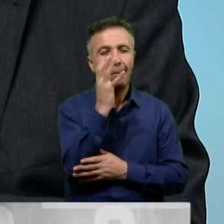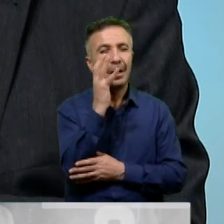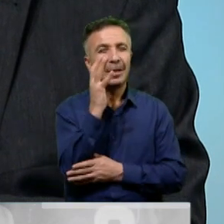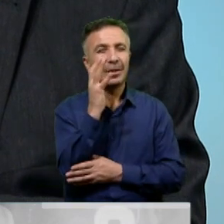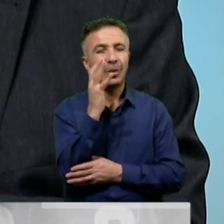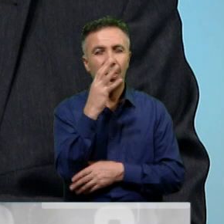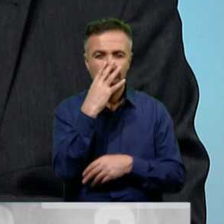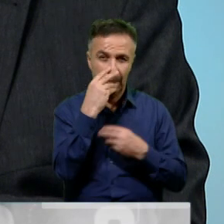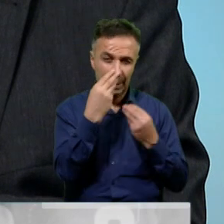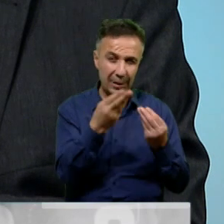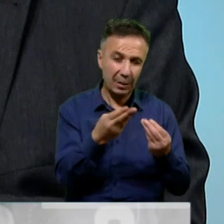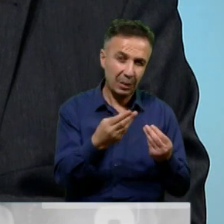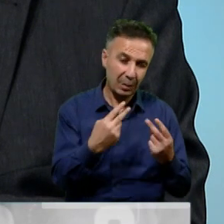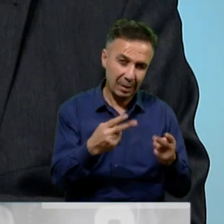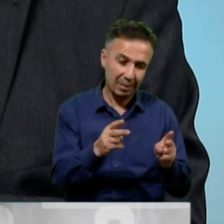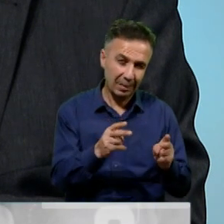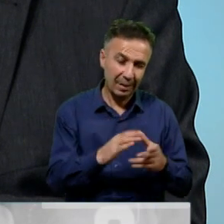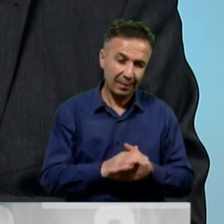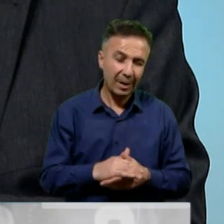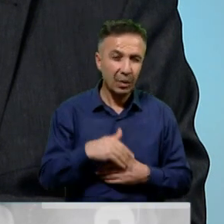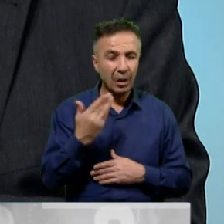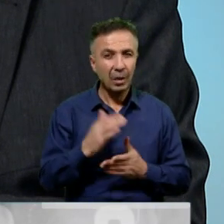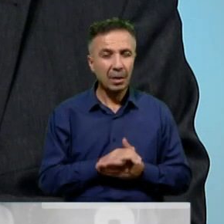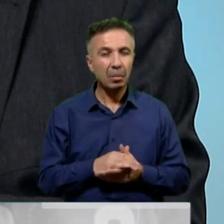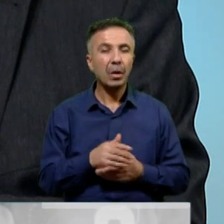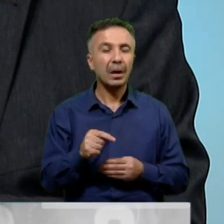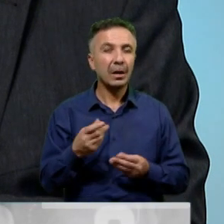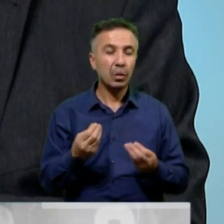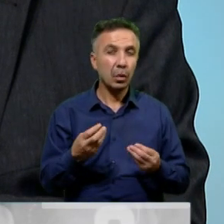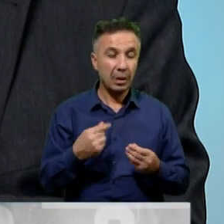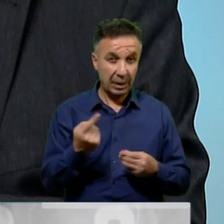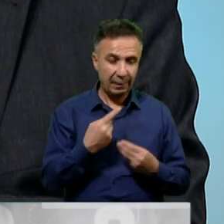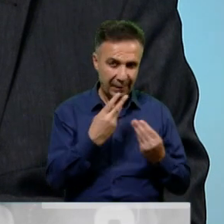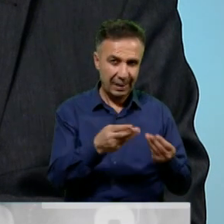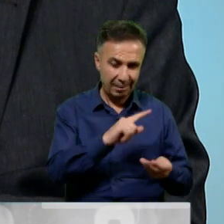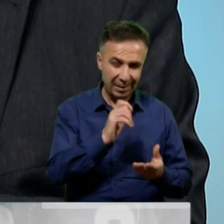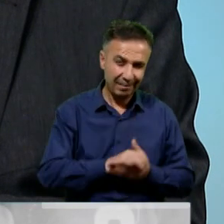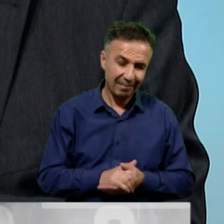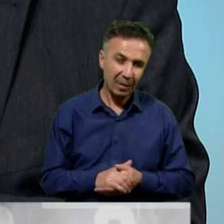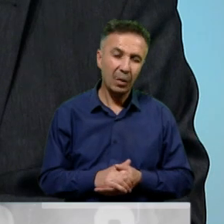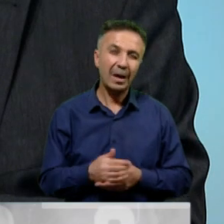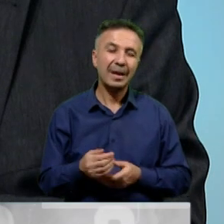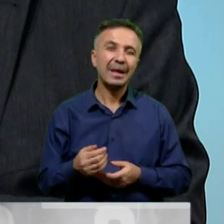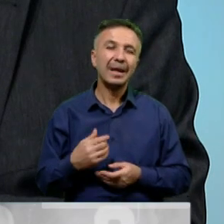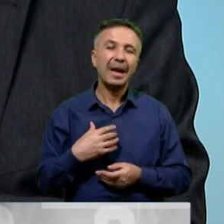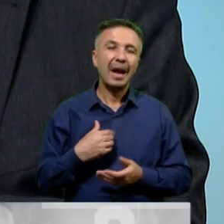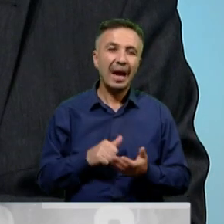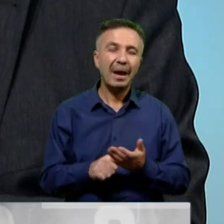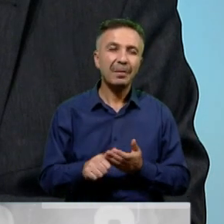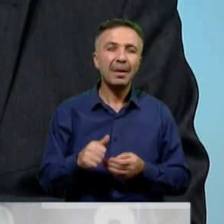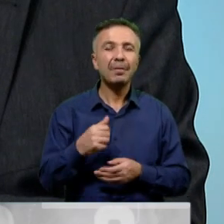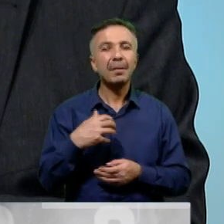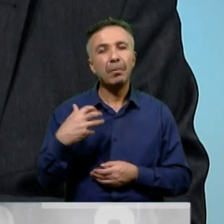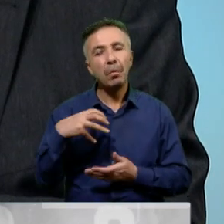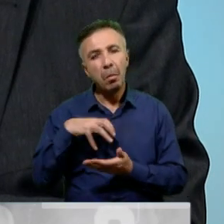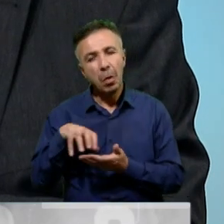hibe ediyor, özgürlüğünü veriyor. Daha sonra diyorlar ki bu kadar çok şey verilir mi? O elindekinin hepsini verdi, ben sadece bir kısmını